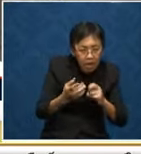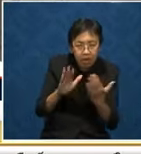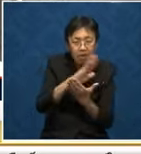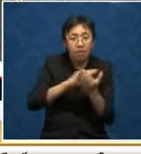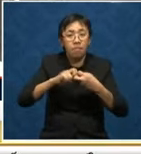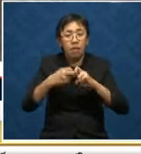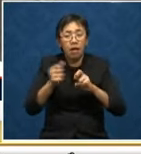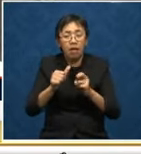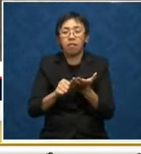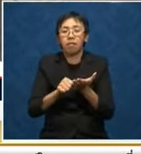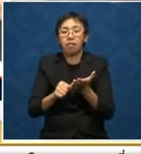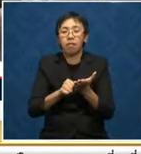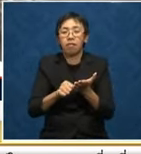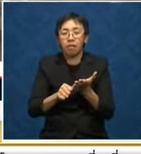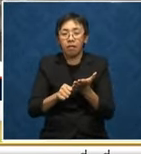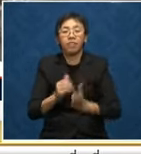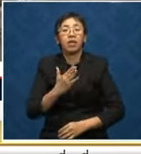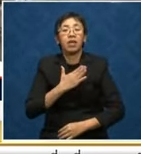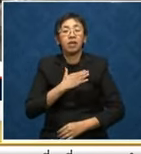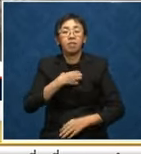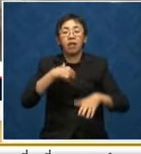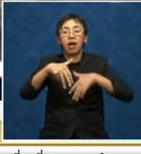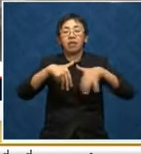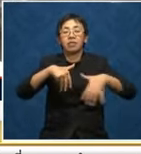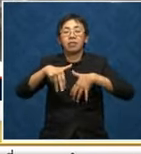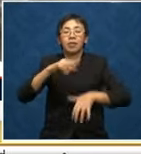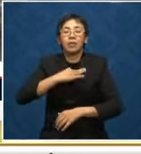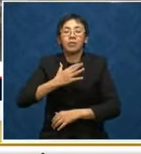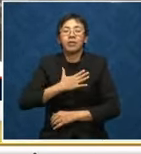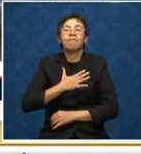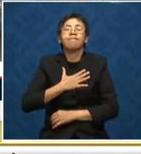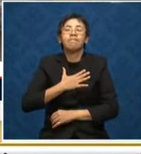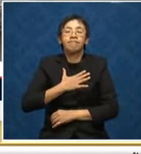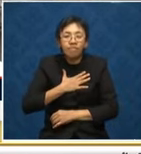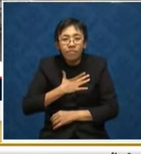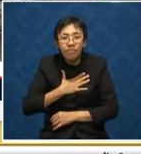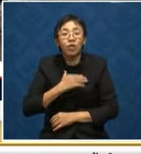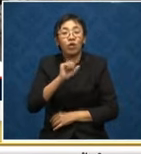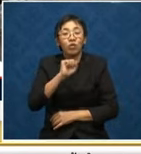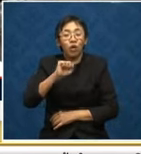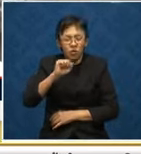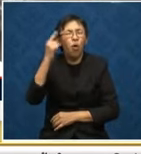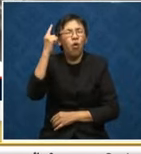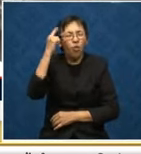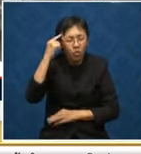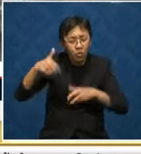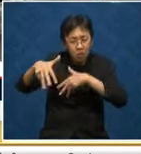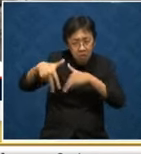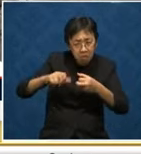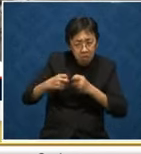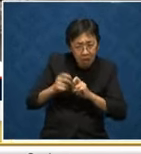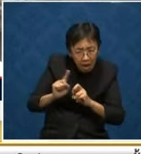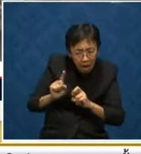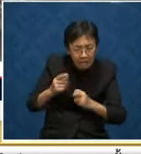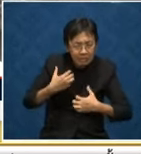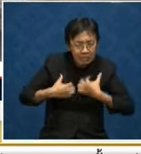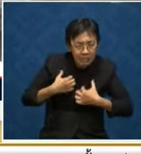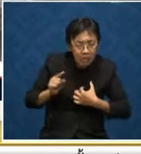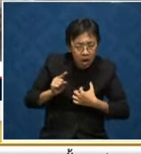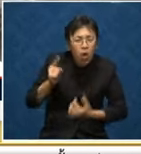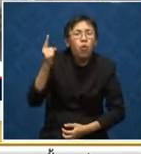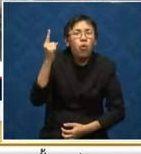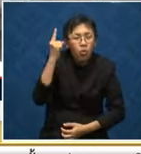ลักผมถึงอยากให้พี่น้องประชาชนได้อุ่นใจได้ว่าสภาของเรารับรู้ทุกสุขของพี่น้องประชาชน